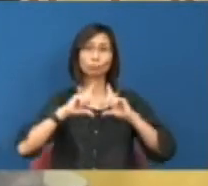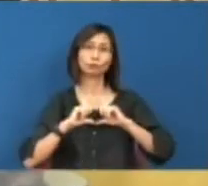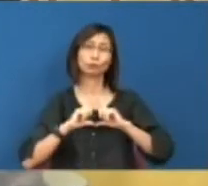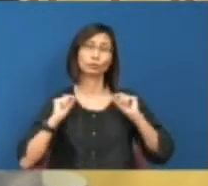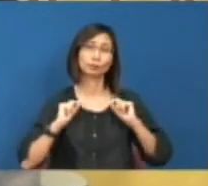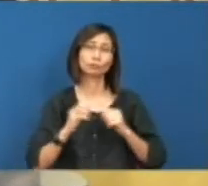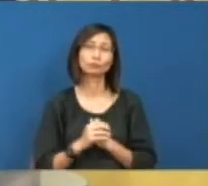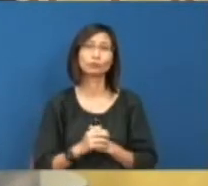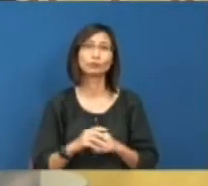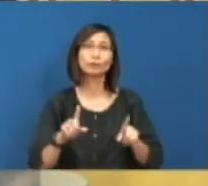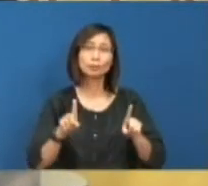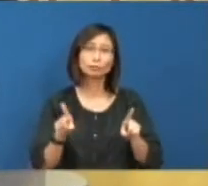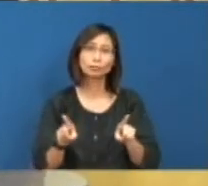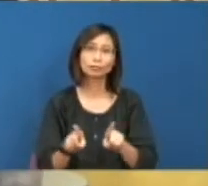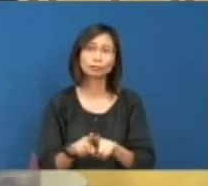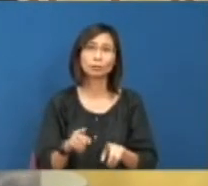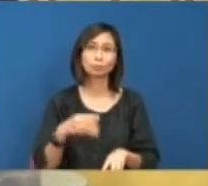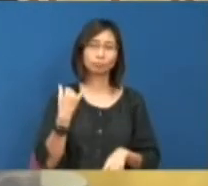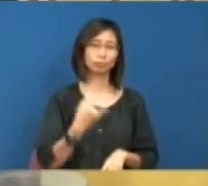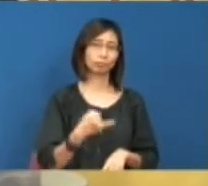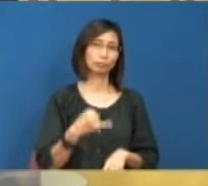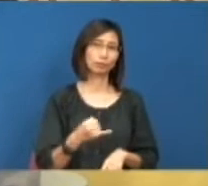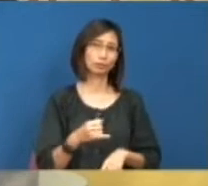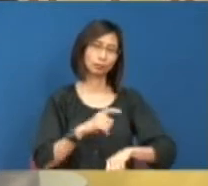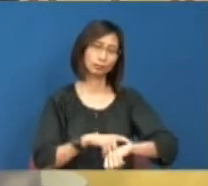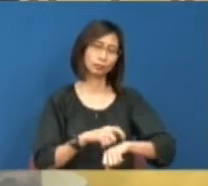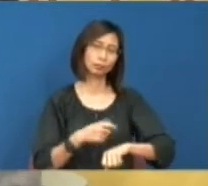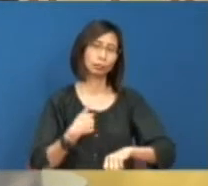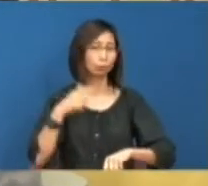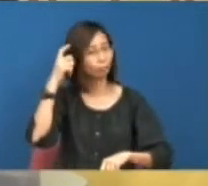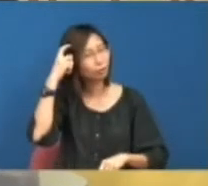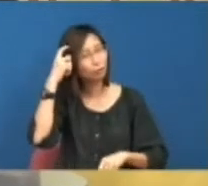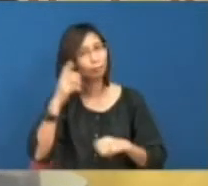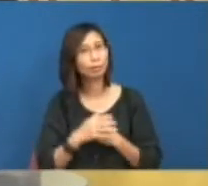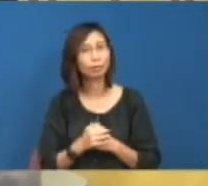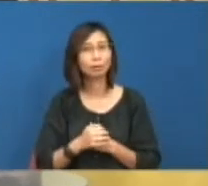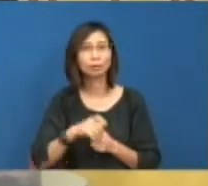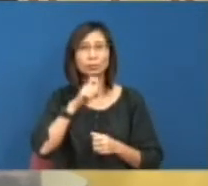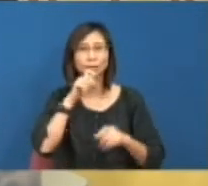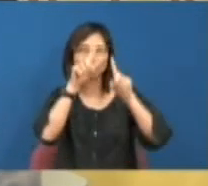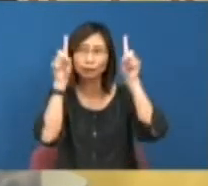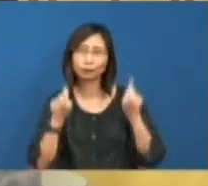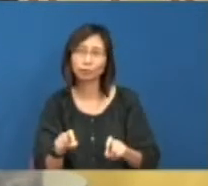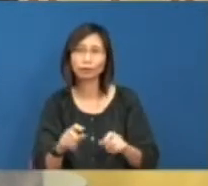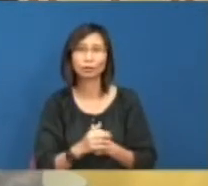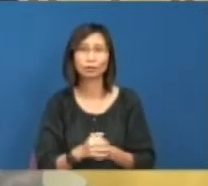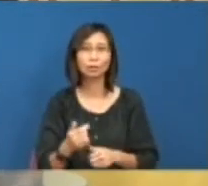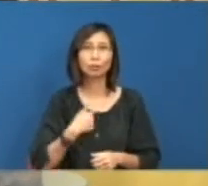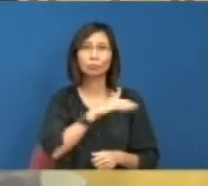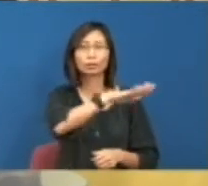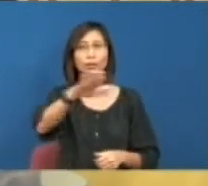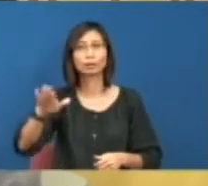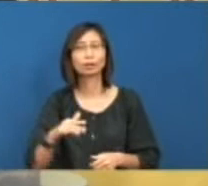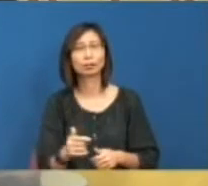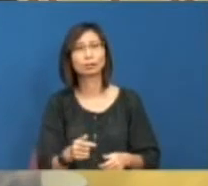及其政府都不行的時候，那我想我們面對兩個問題，就是第一，我們永遠都是成